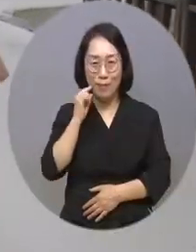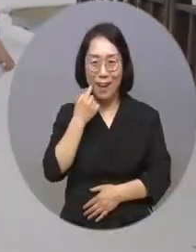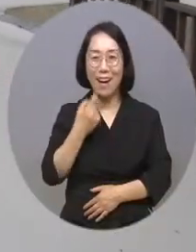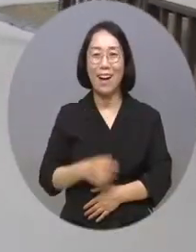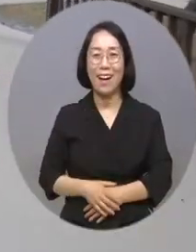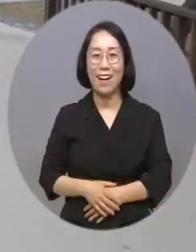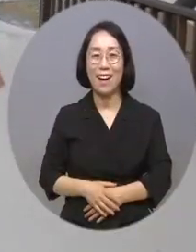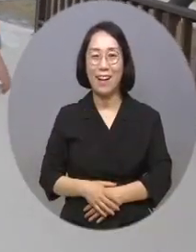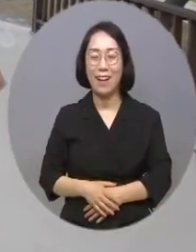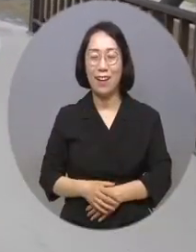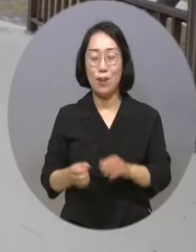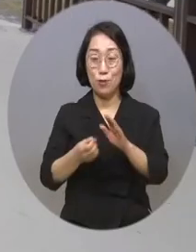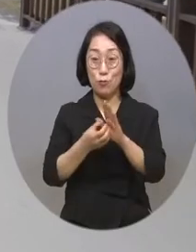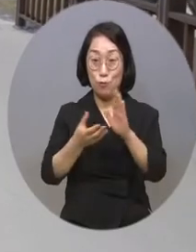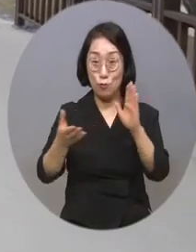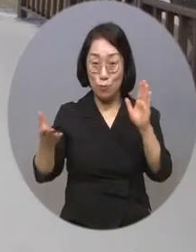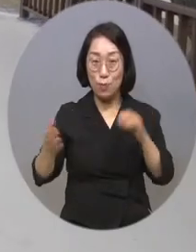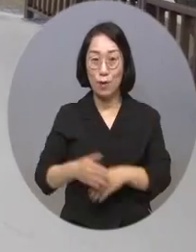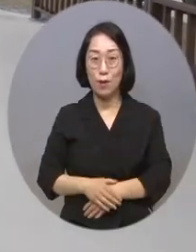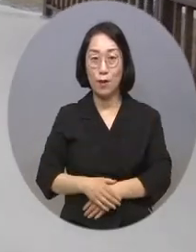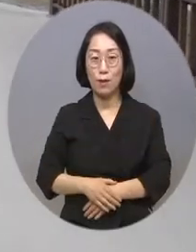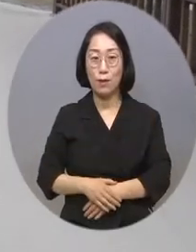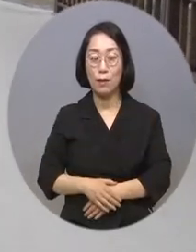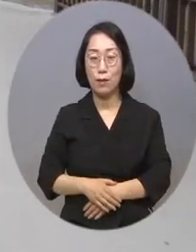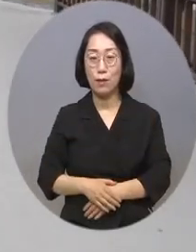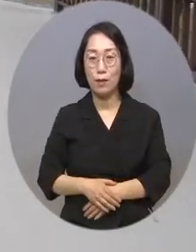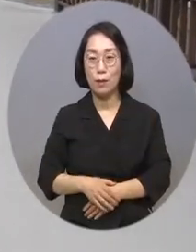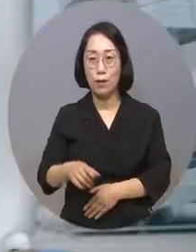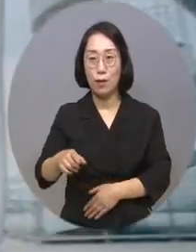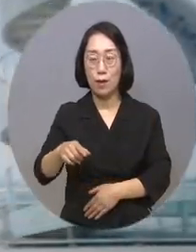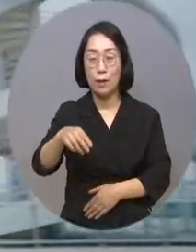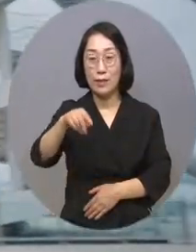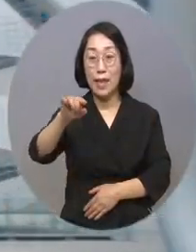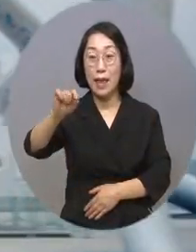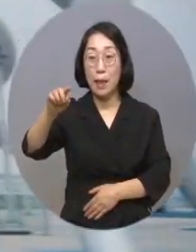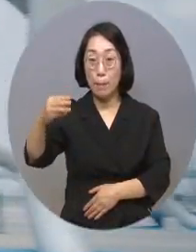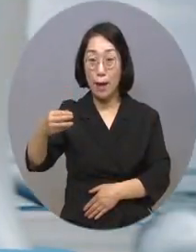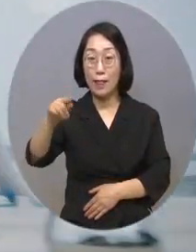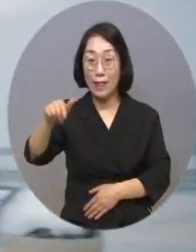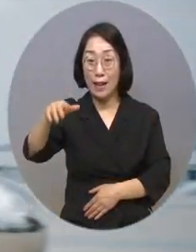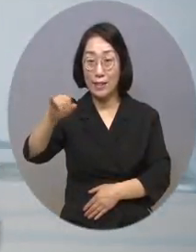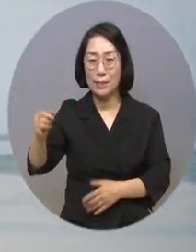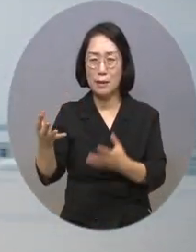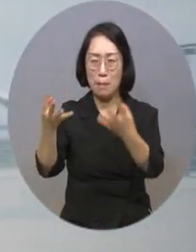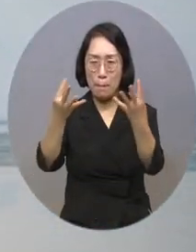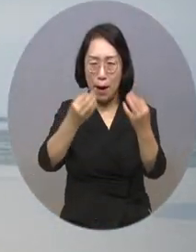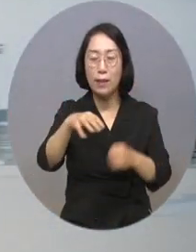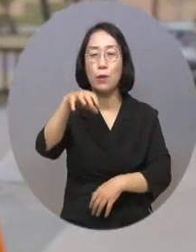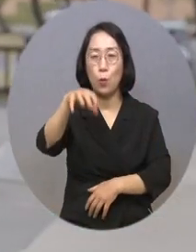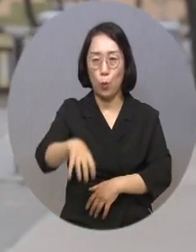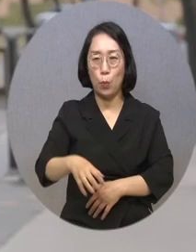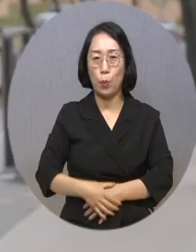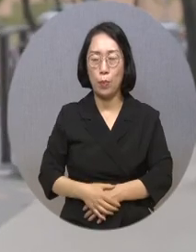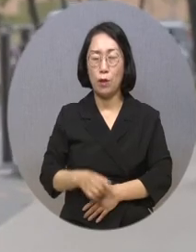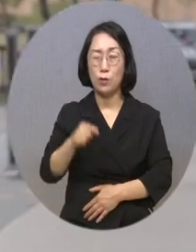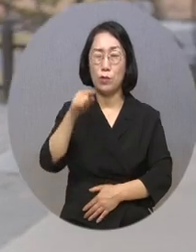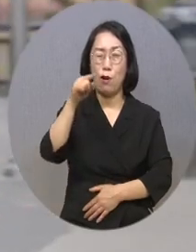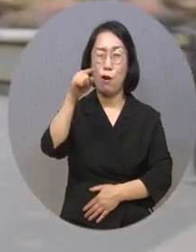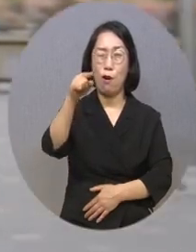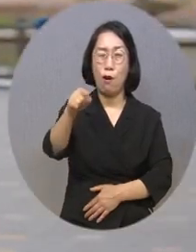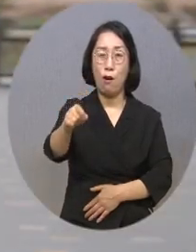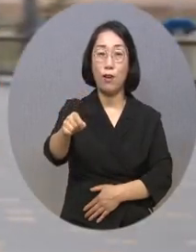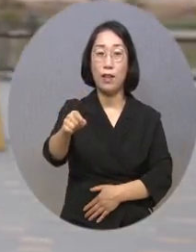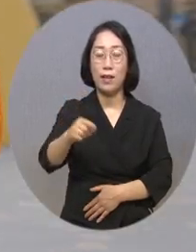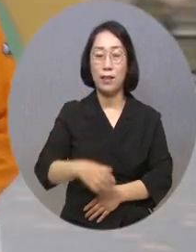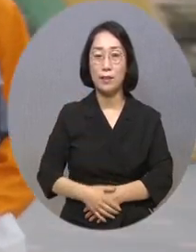여기가 유명한 무안 세발낙지의 주산지입니다. 자연사전으로는 뭐잖아요. 저기 촘촘하게